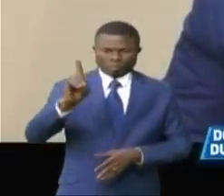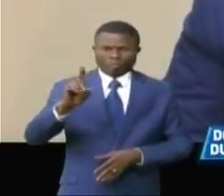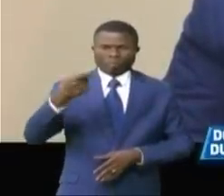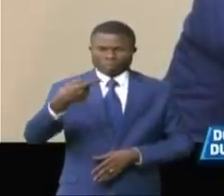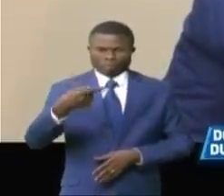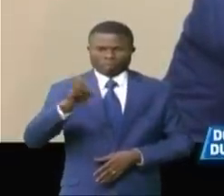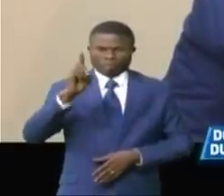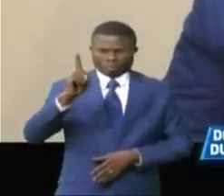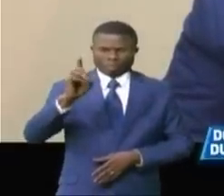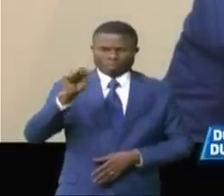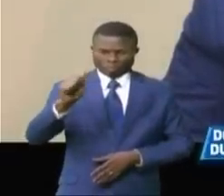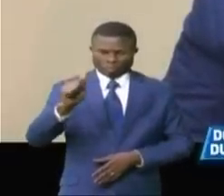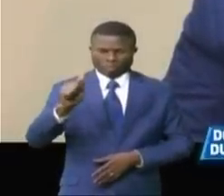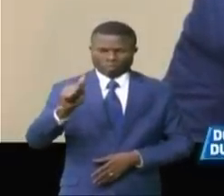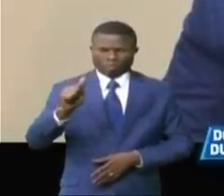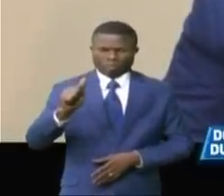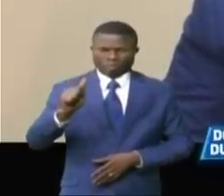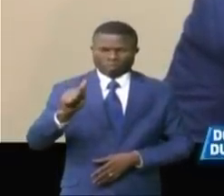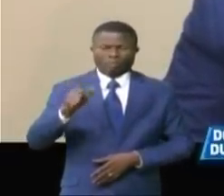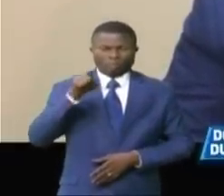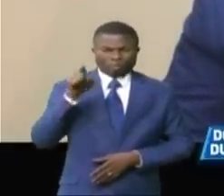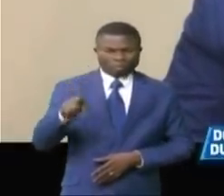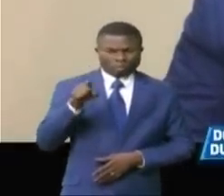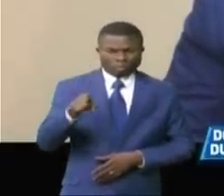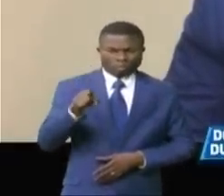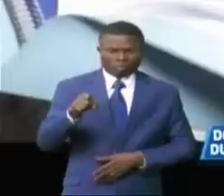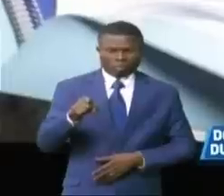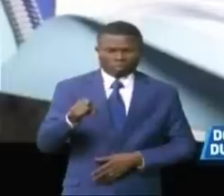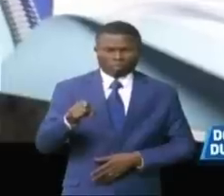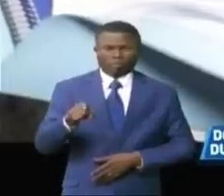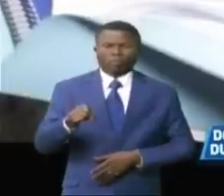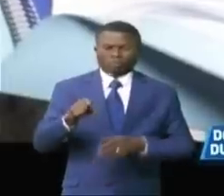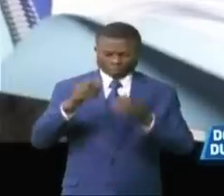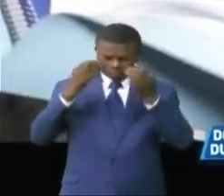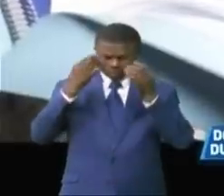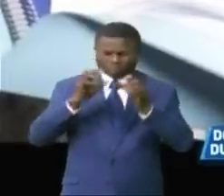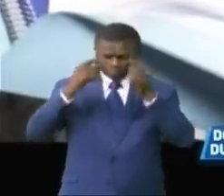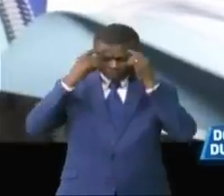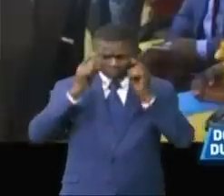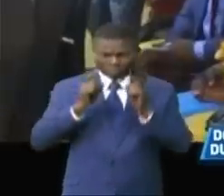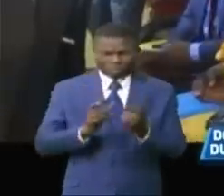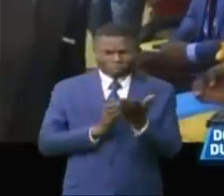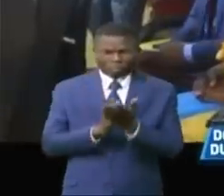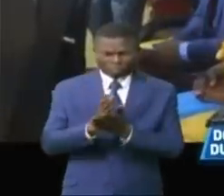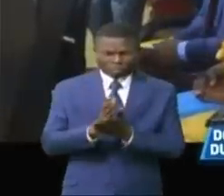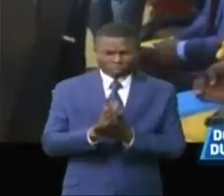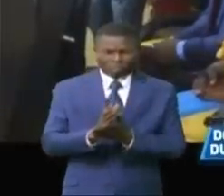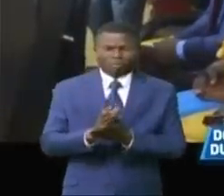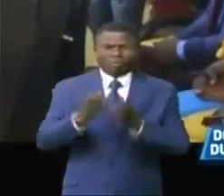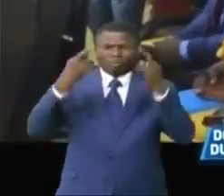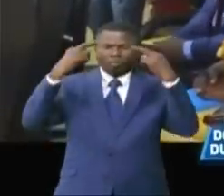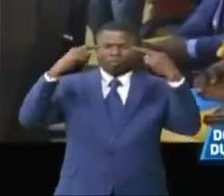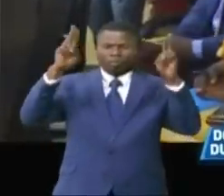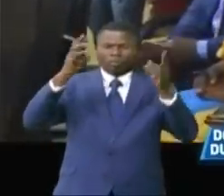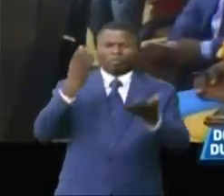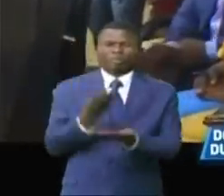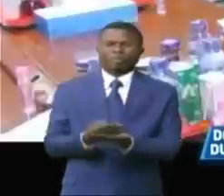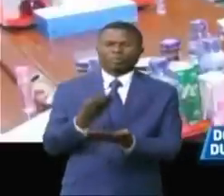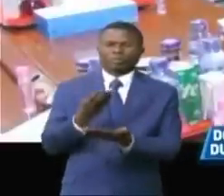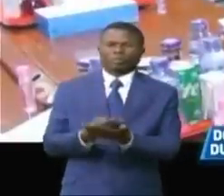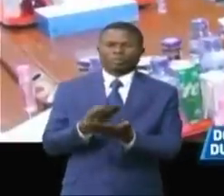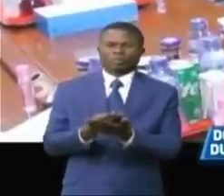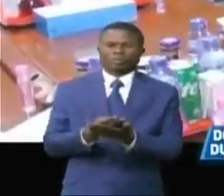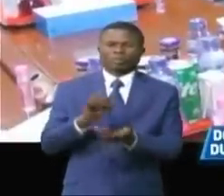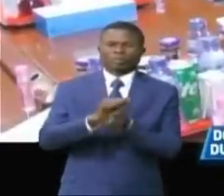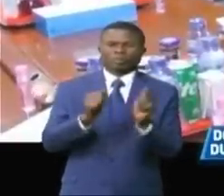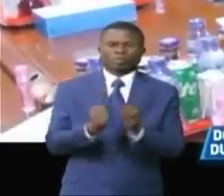Bernard Moussangou Kabessé. Celle-ci reste une voie qui va conduire à l'atteinte des assignations budgétaires du